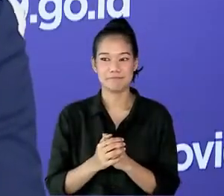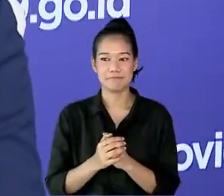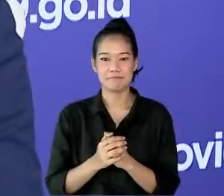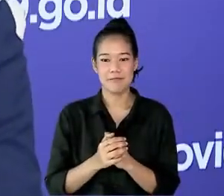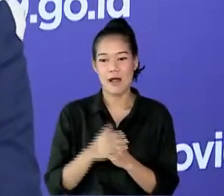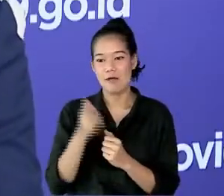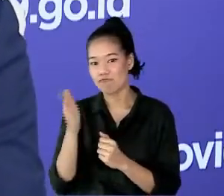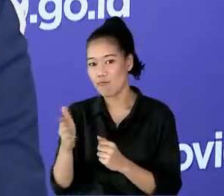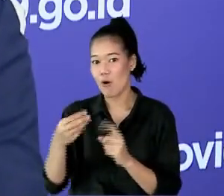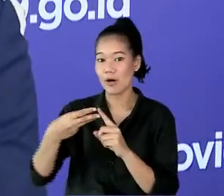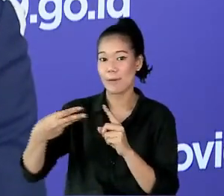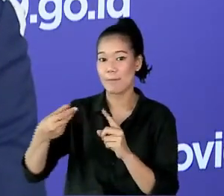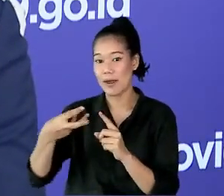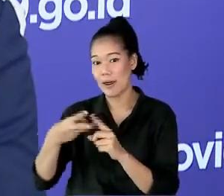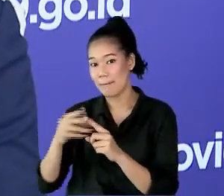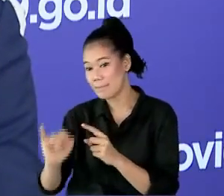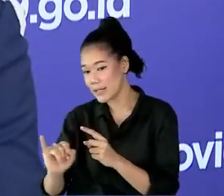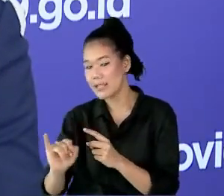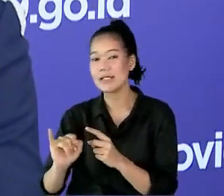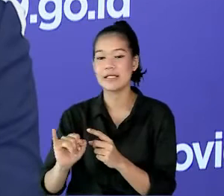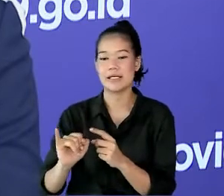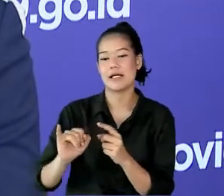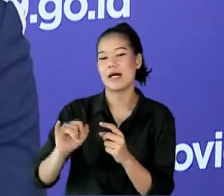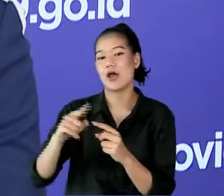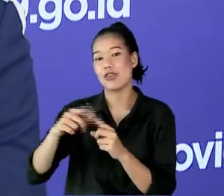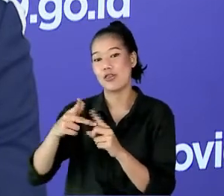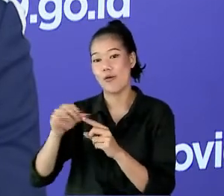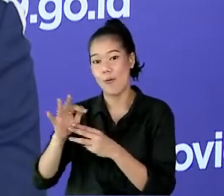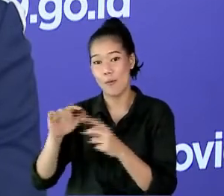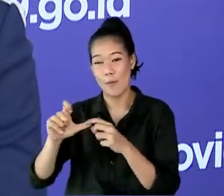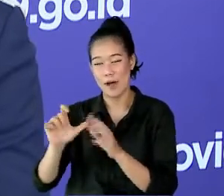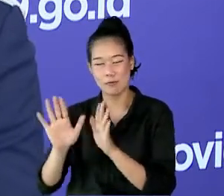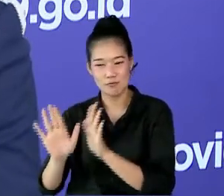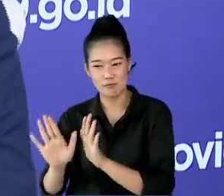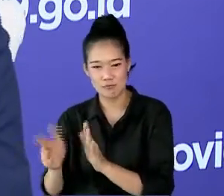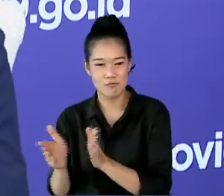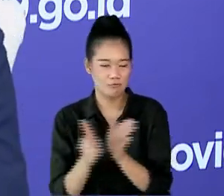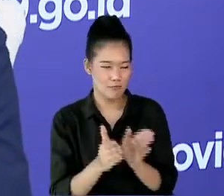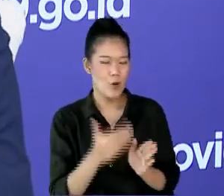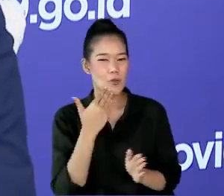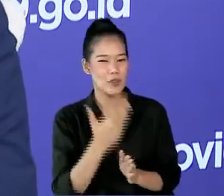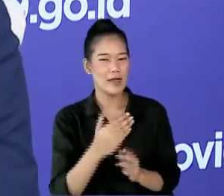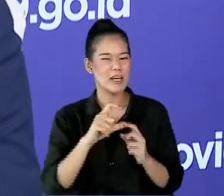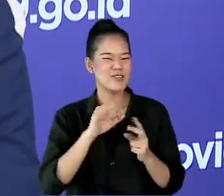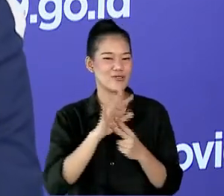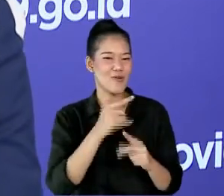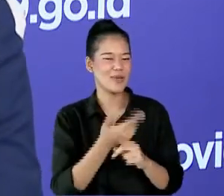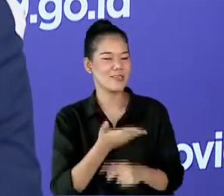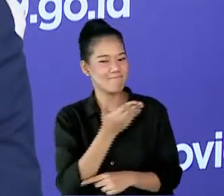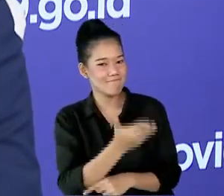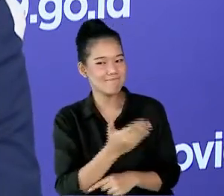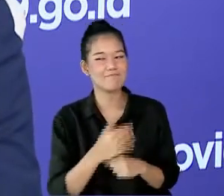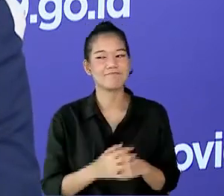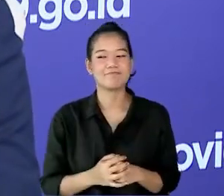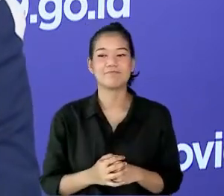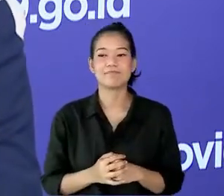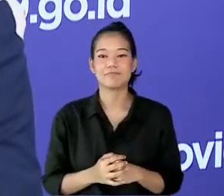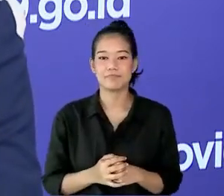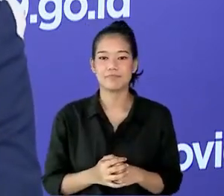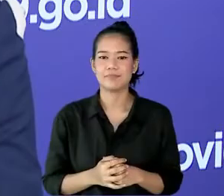Mas Baby dan juga Mbak Meisya dan juga Mas Thomas, ini saya mau tanya ke Mas Sony terlebih dahulu. Ini